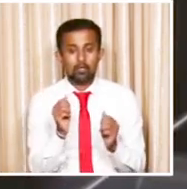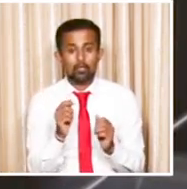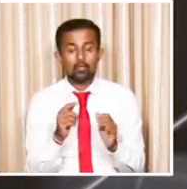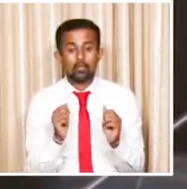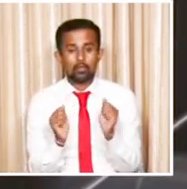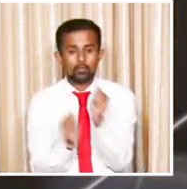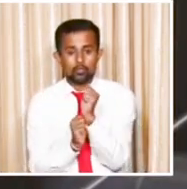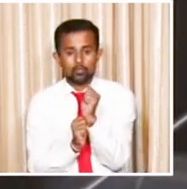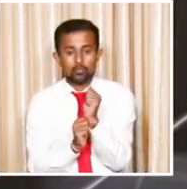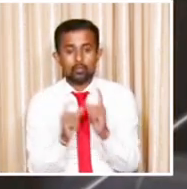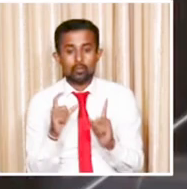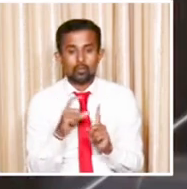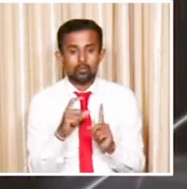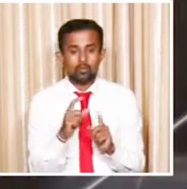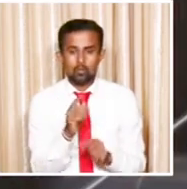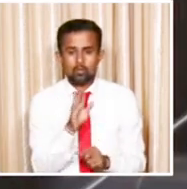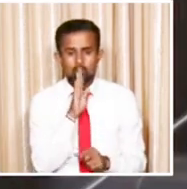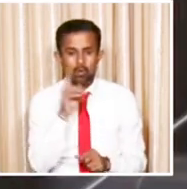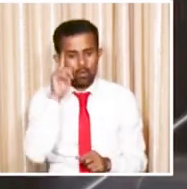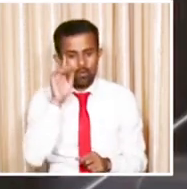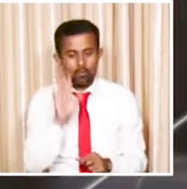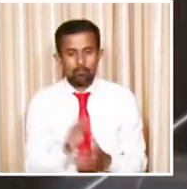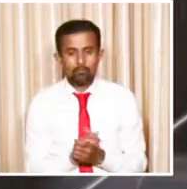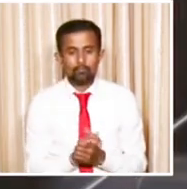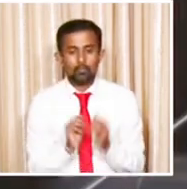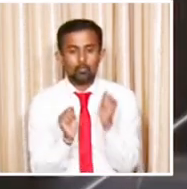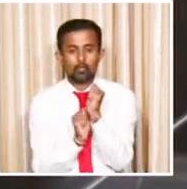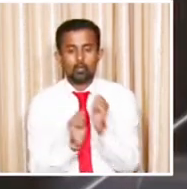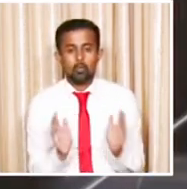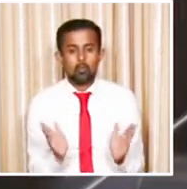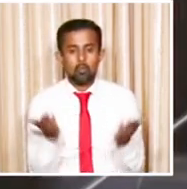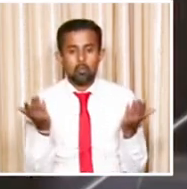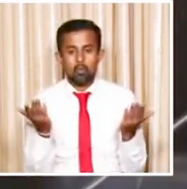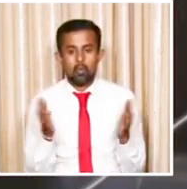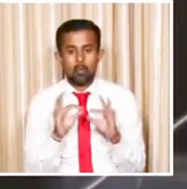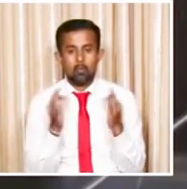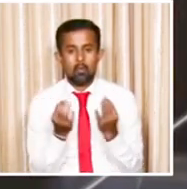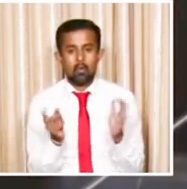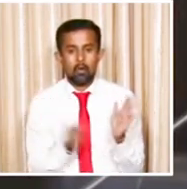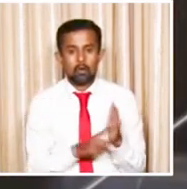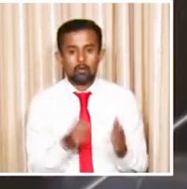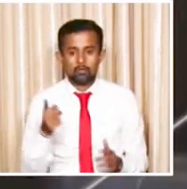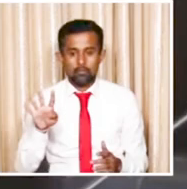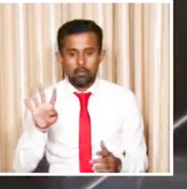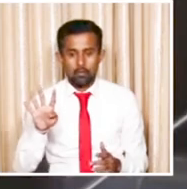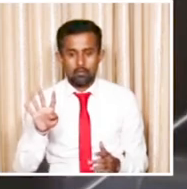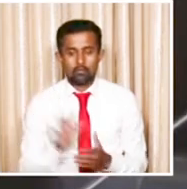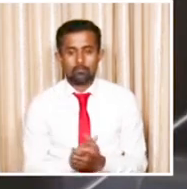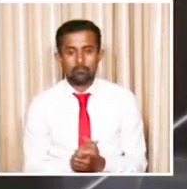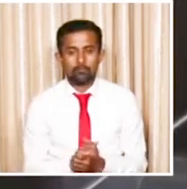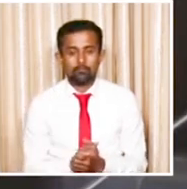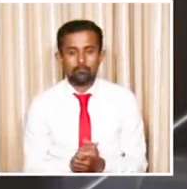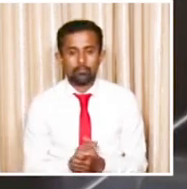දෙපාර්තමේන්තුව අනුගමනය කරන් අනුමාන කරන්නේ. සමෘද්ධි ආරම්භ කරද්දී පවුල් ලක්ෂ 14යි.